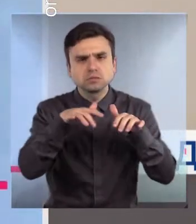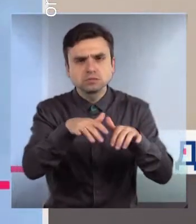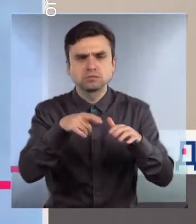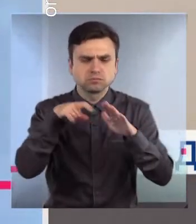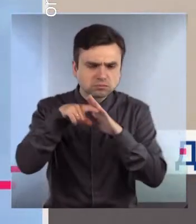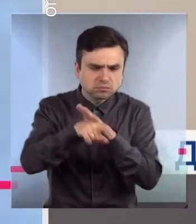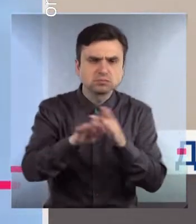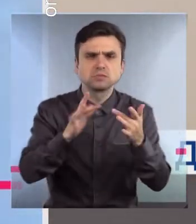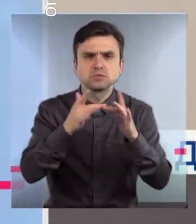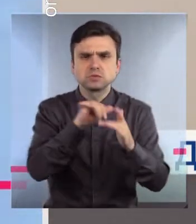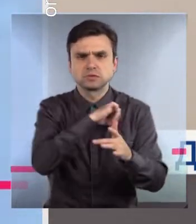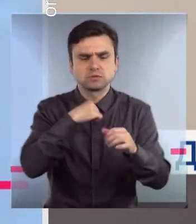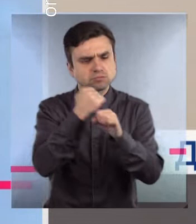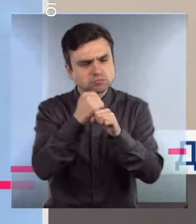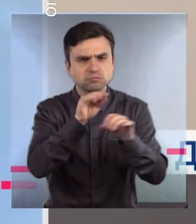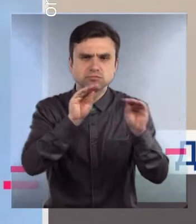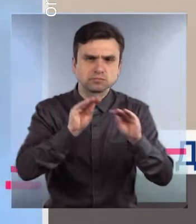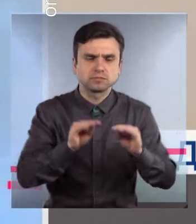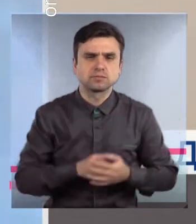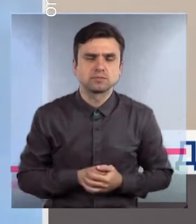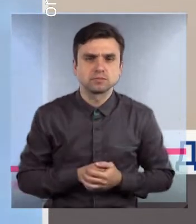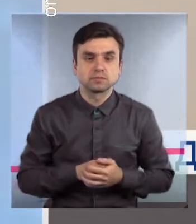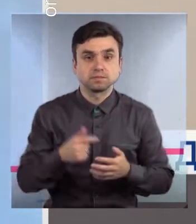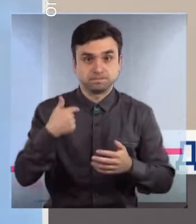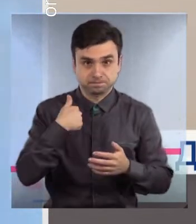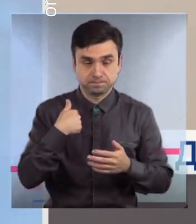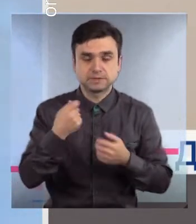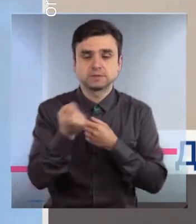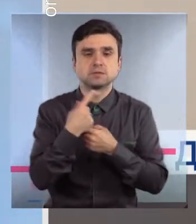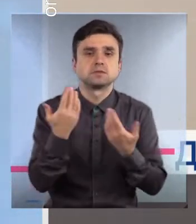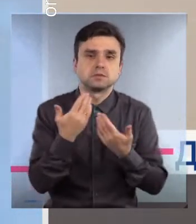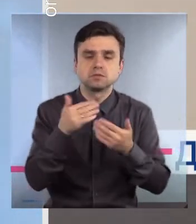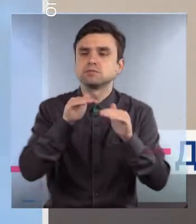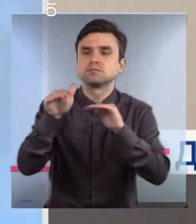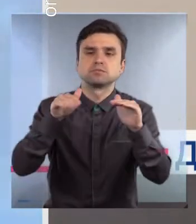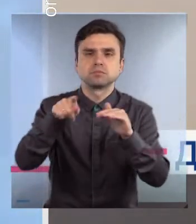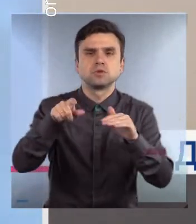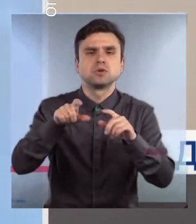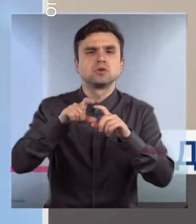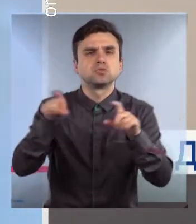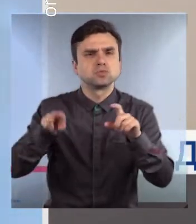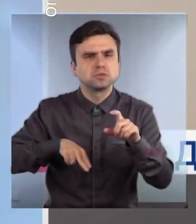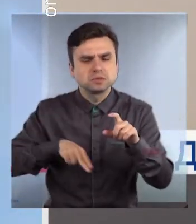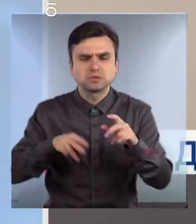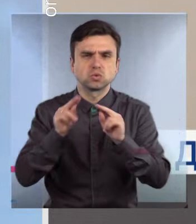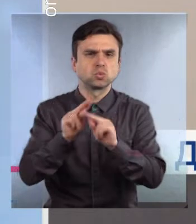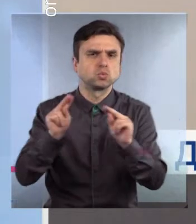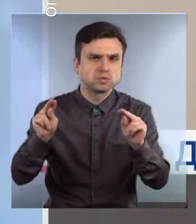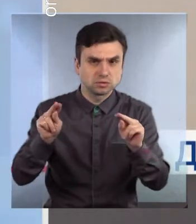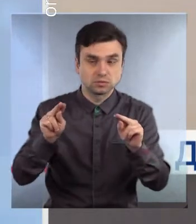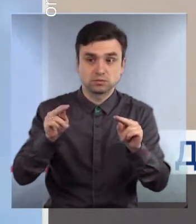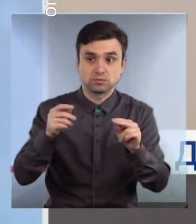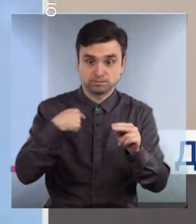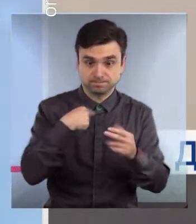містян, батьків, директорів шкіл з тим, що в нашому місті є волонтерська мережа, яка безкоштовно надає всю